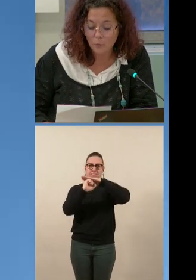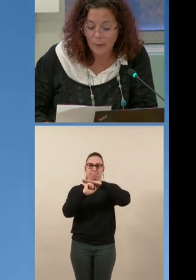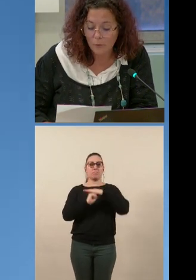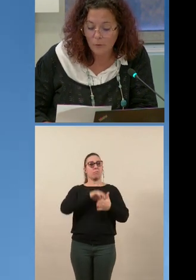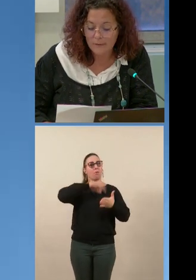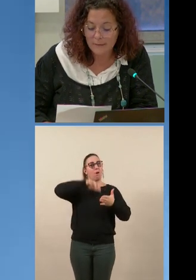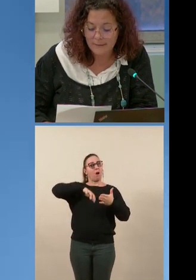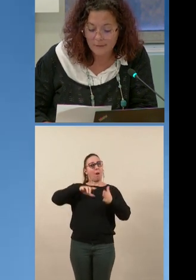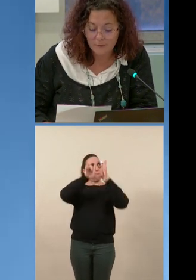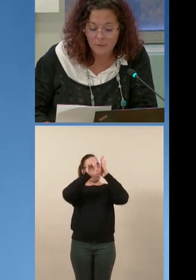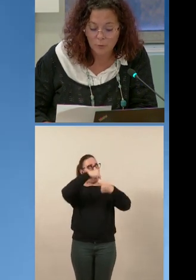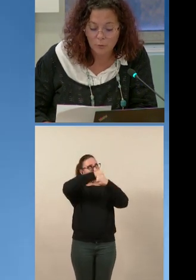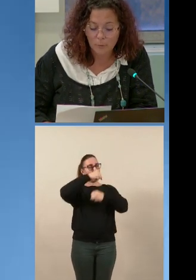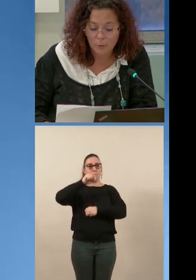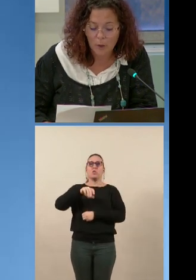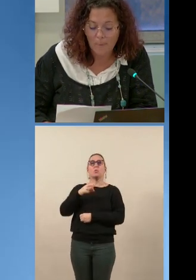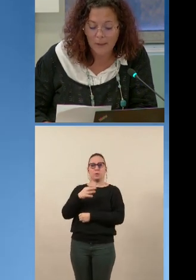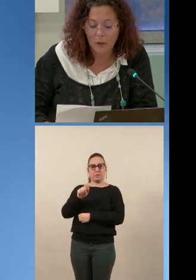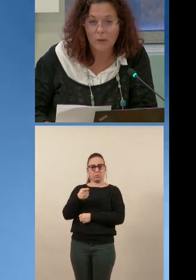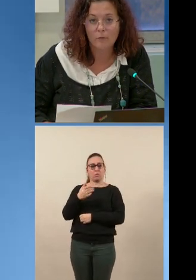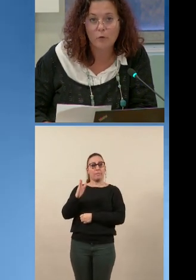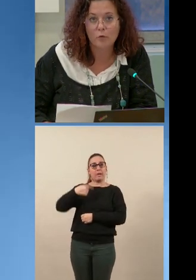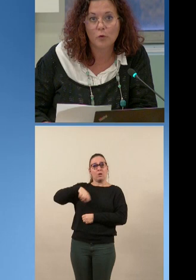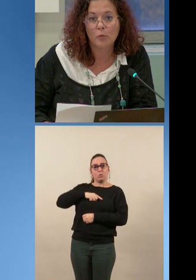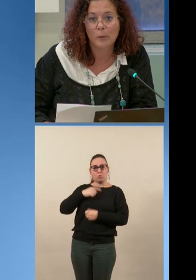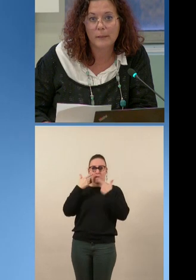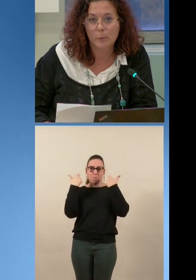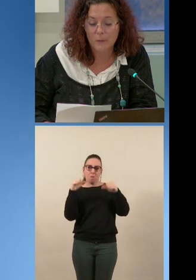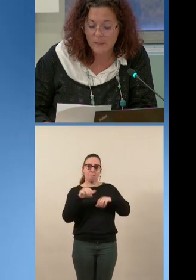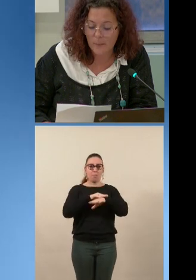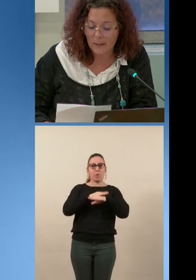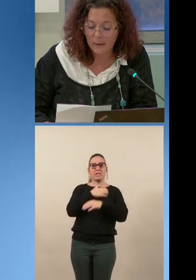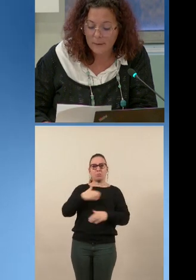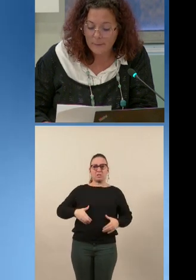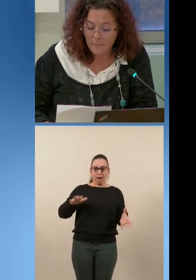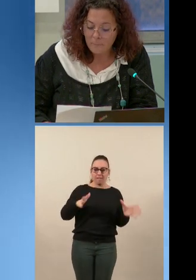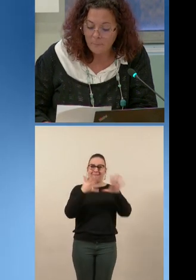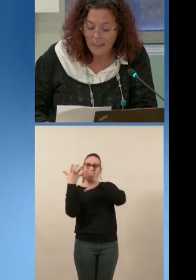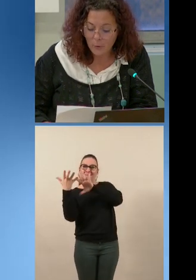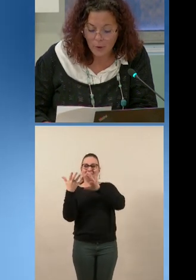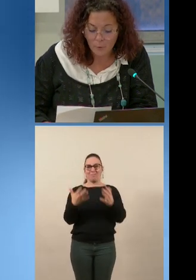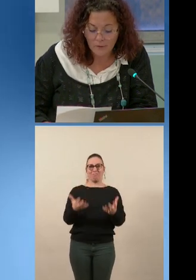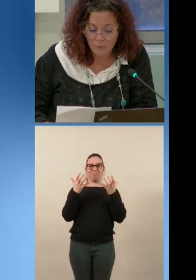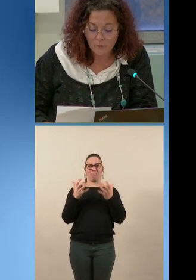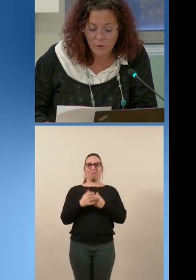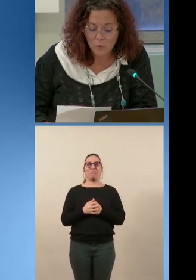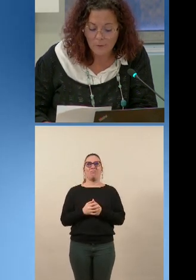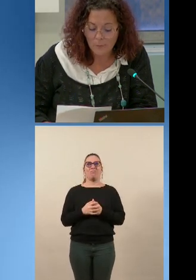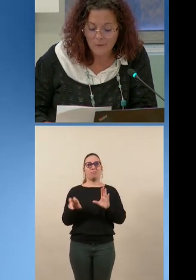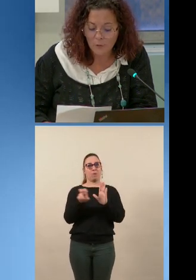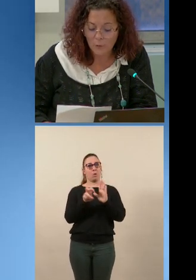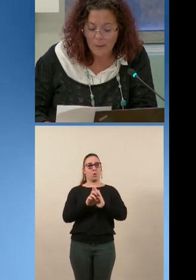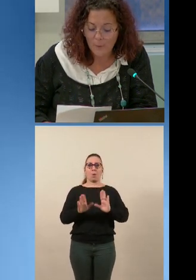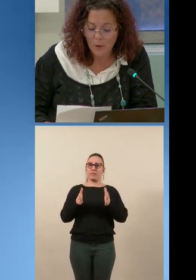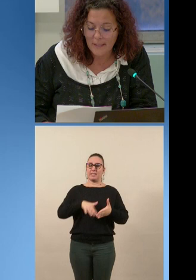une obligation réglementaire certes mais c'est surtout pour nous un marqueur de l'évolution de notre politique municipale agronome nous avons fait le choix de